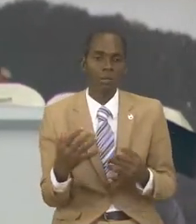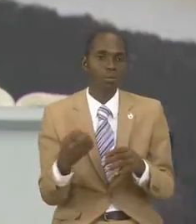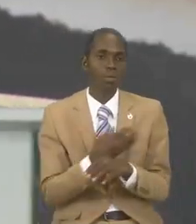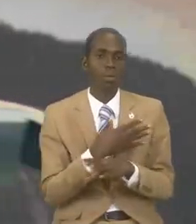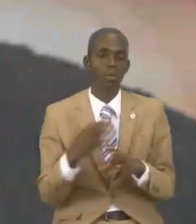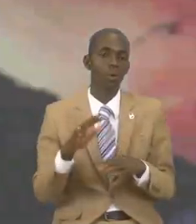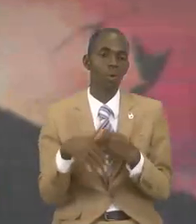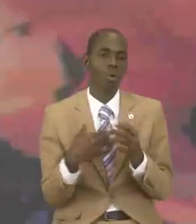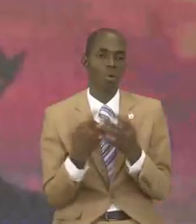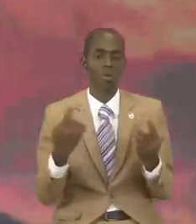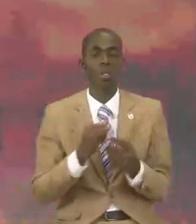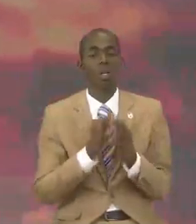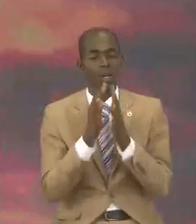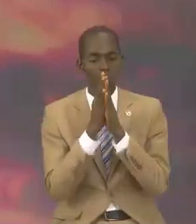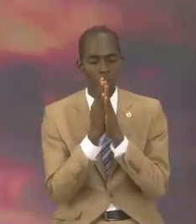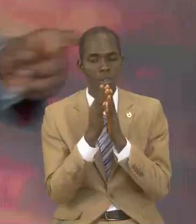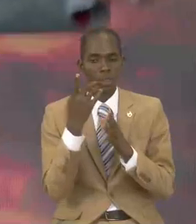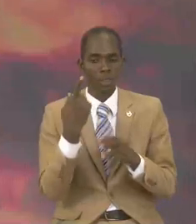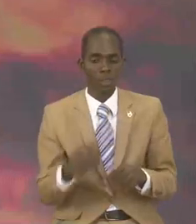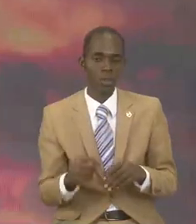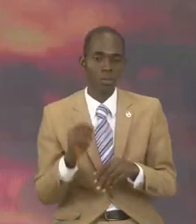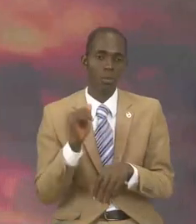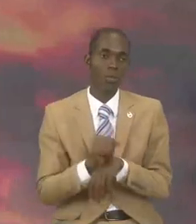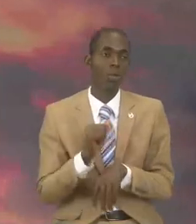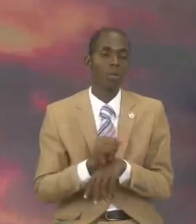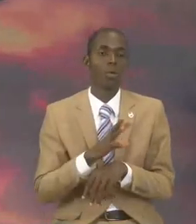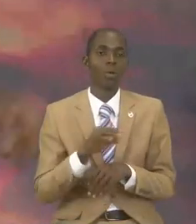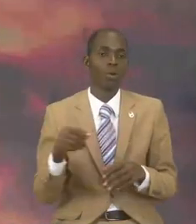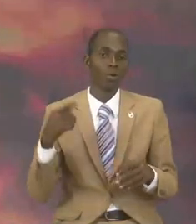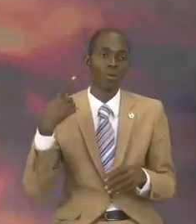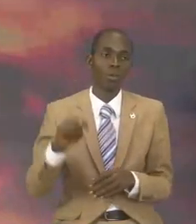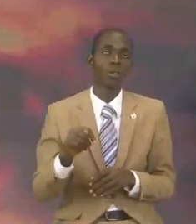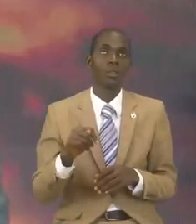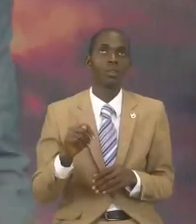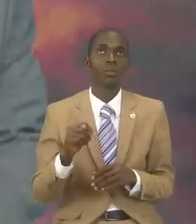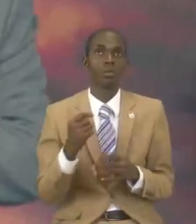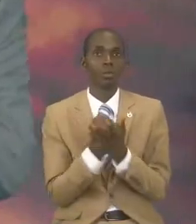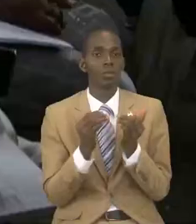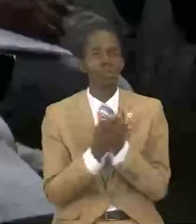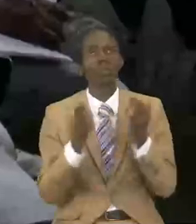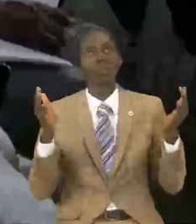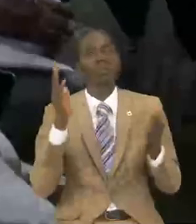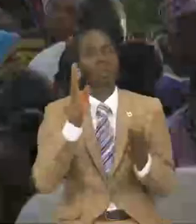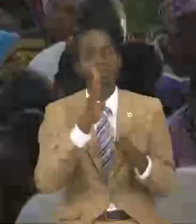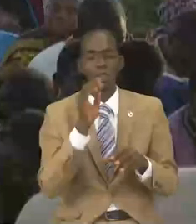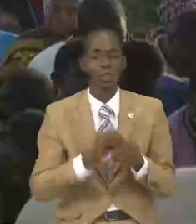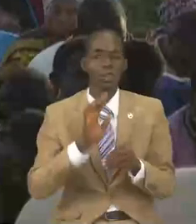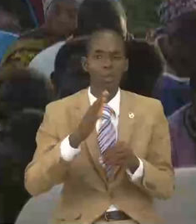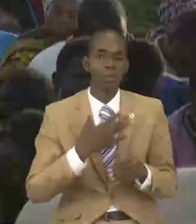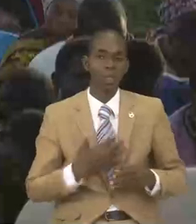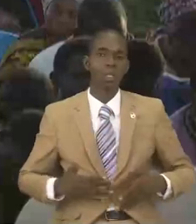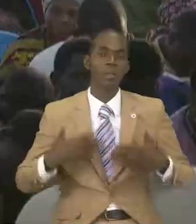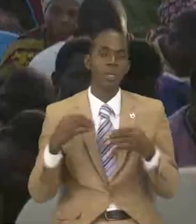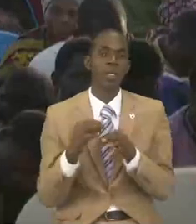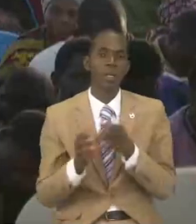Il a ôté tout péché, je prie. L'effet de sa crucifixion dans ta vie au nom